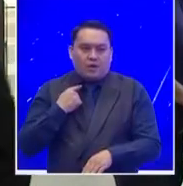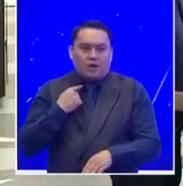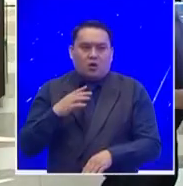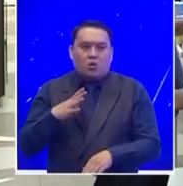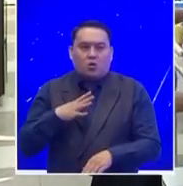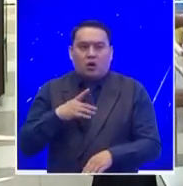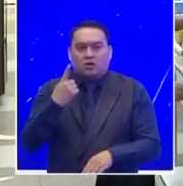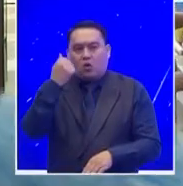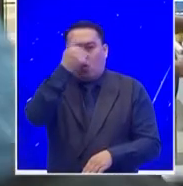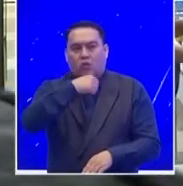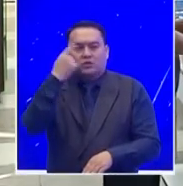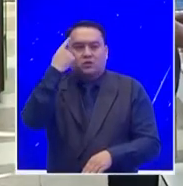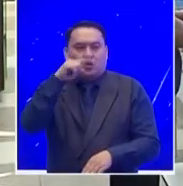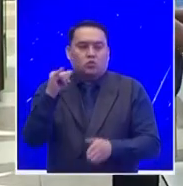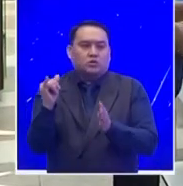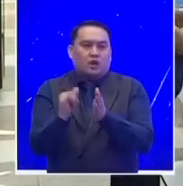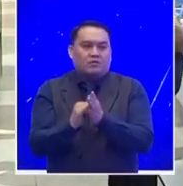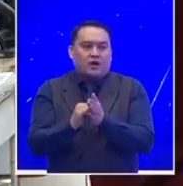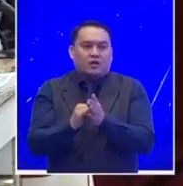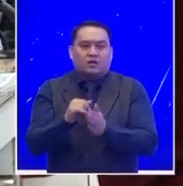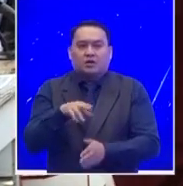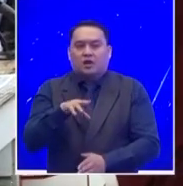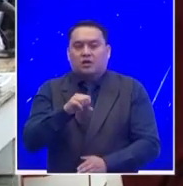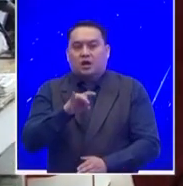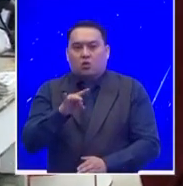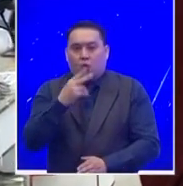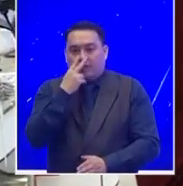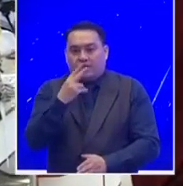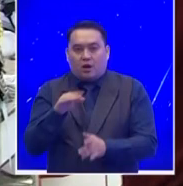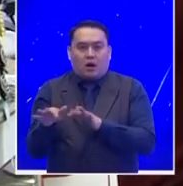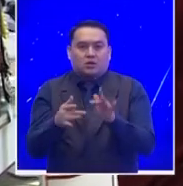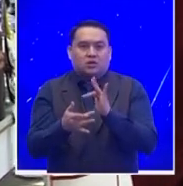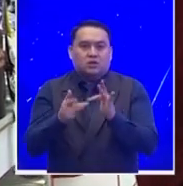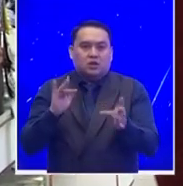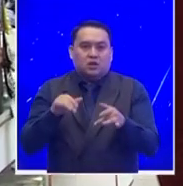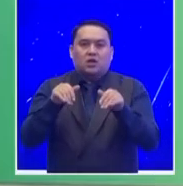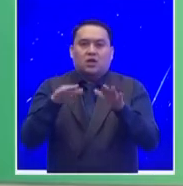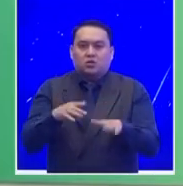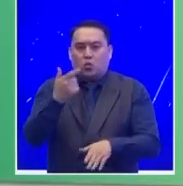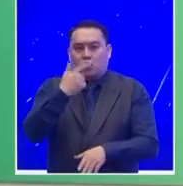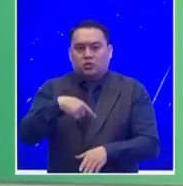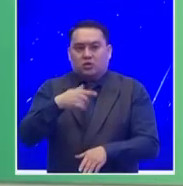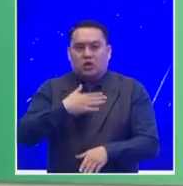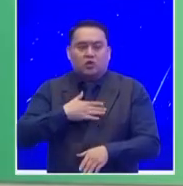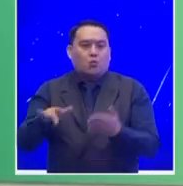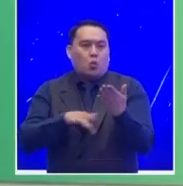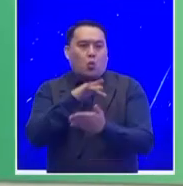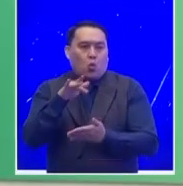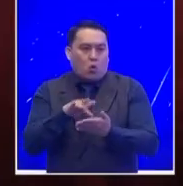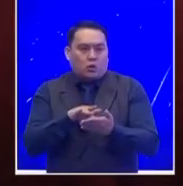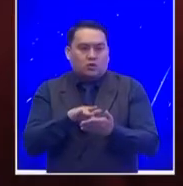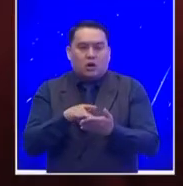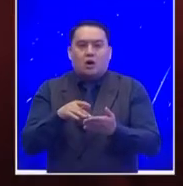стоит около года. Инициатором установки выступил Даняр Душанов. Увидев акцию в интернете, мужчина решил реализовать ее в нашем городе и